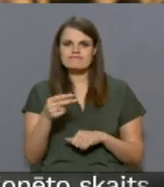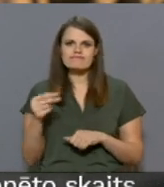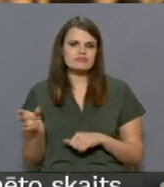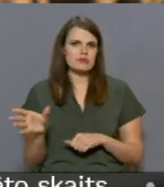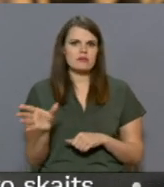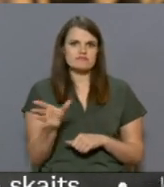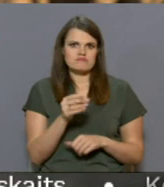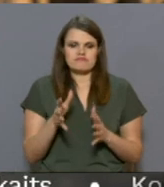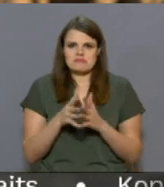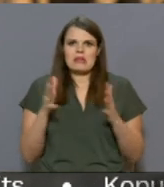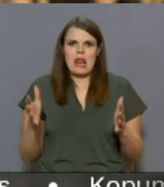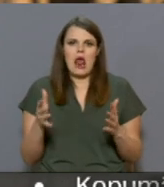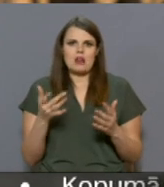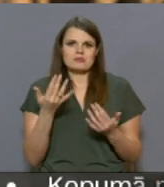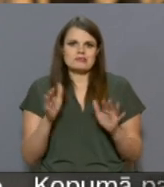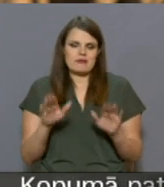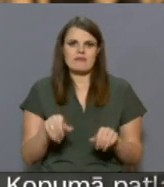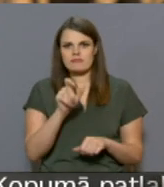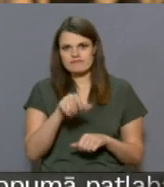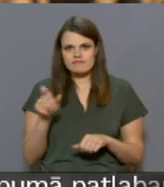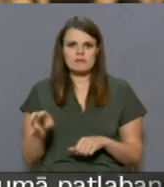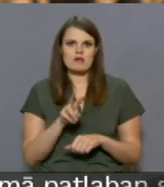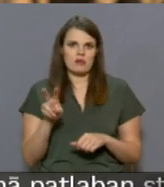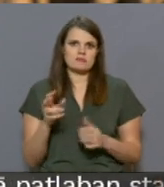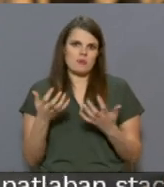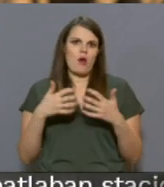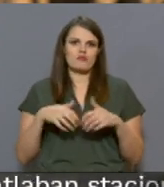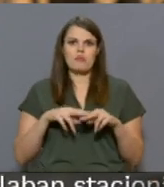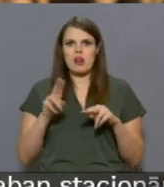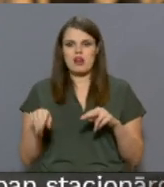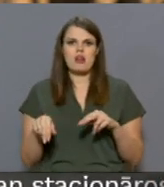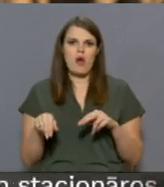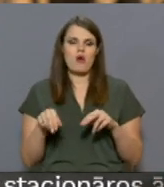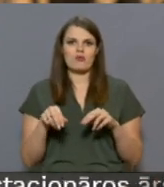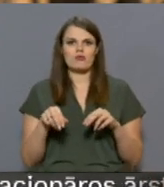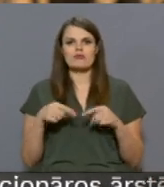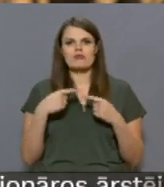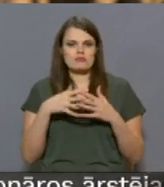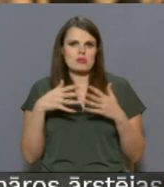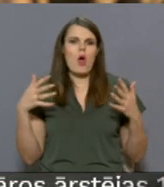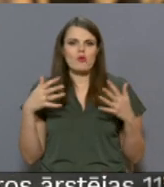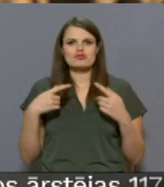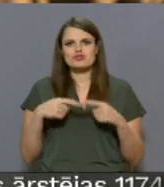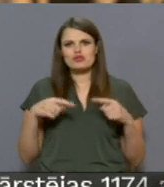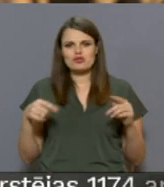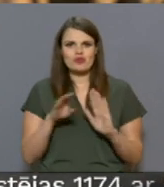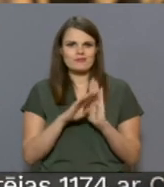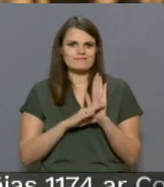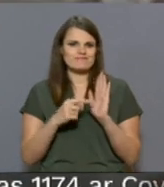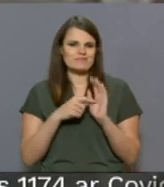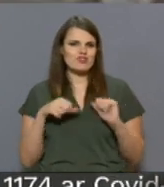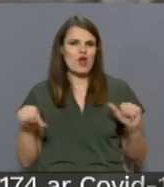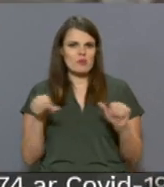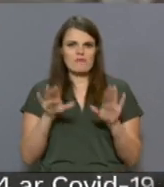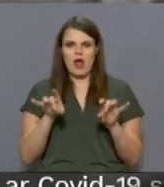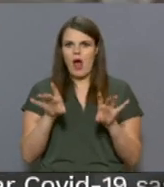maksimāli lielu iedzīvotāju skaitu, kas automātiski ļautu atbrīvoties no lielas daļas šo noteikto ierobežojumu.